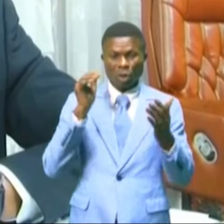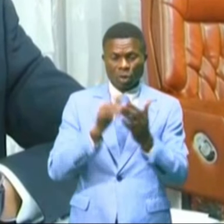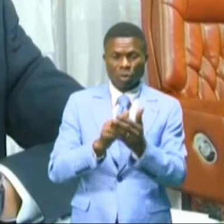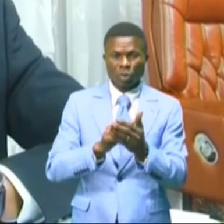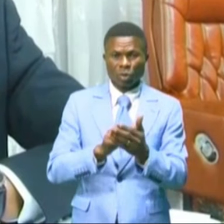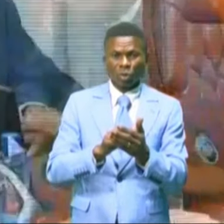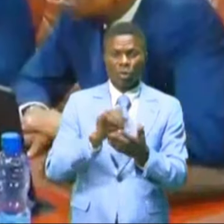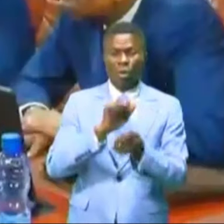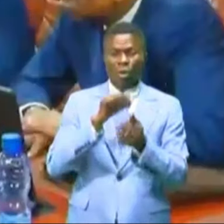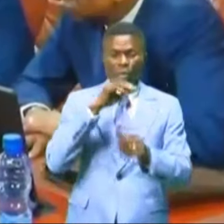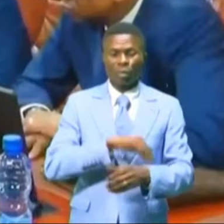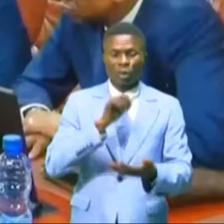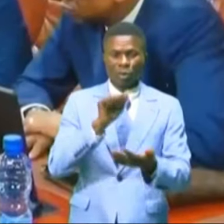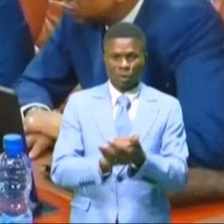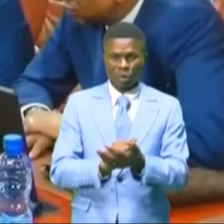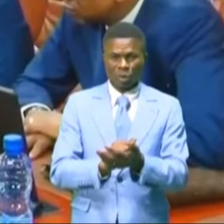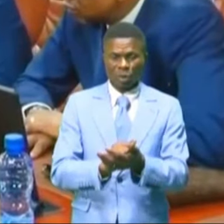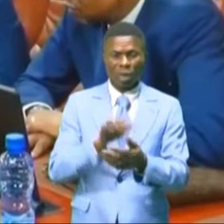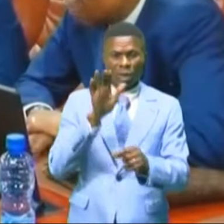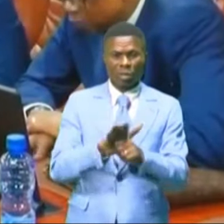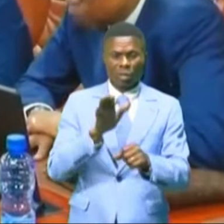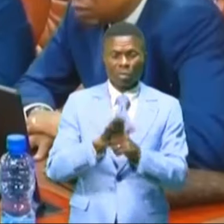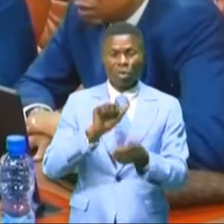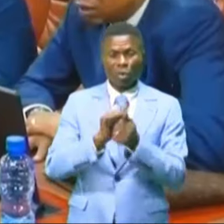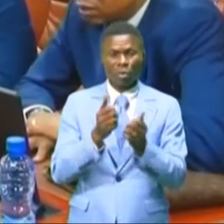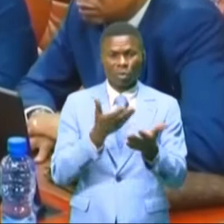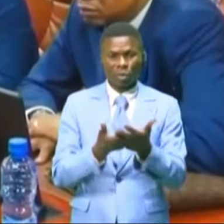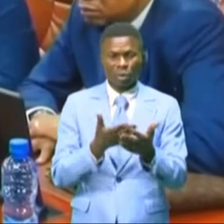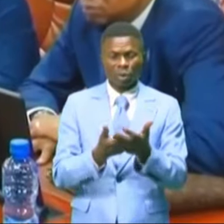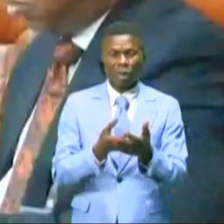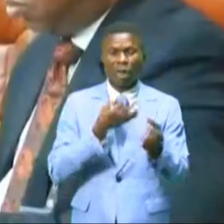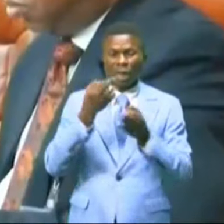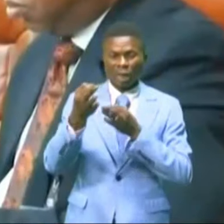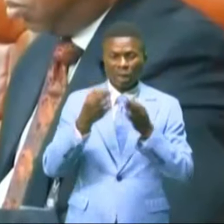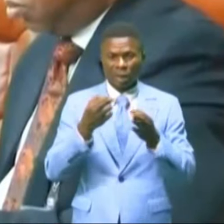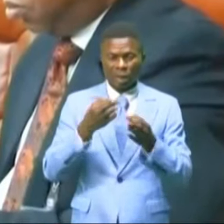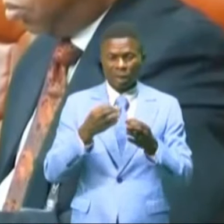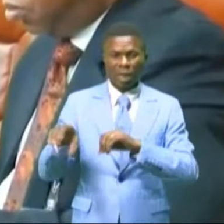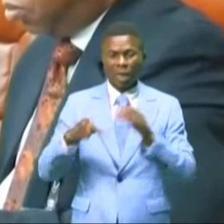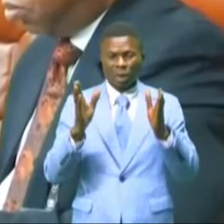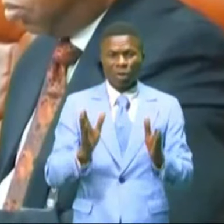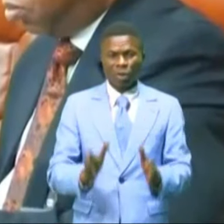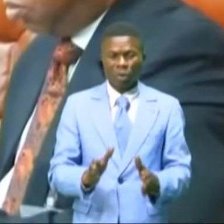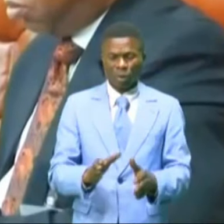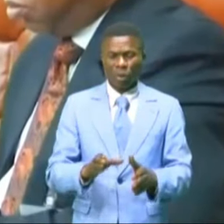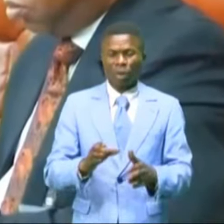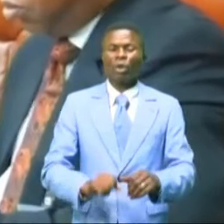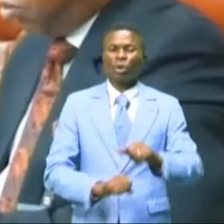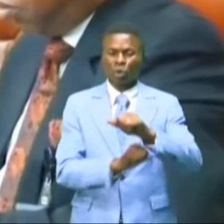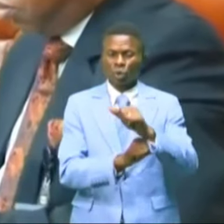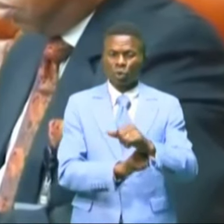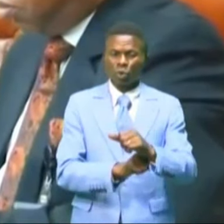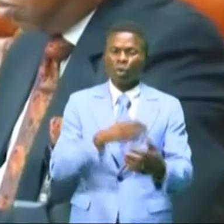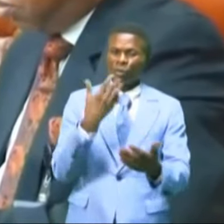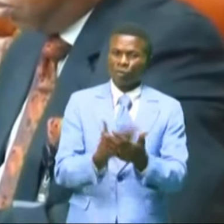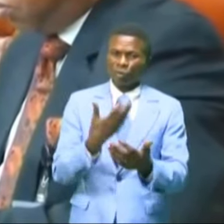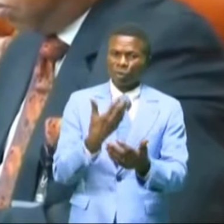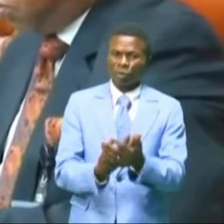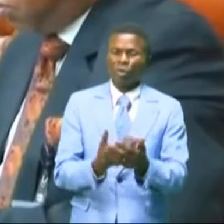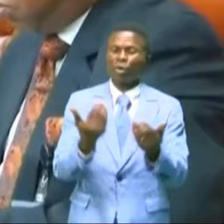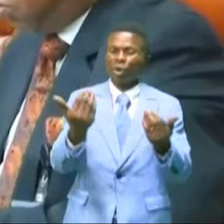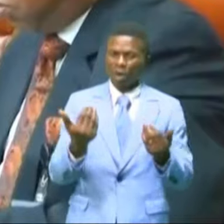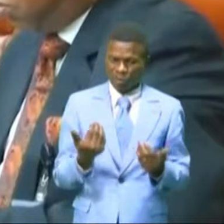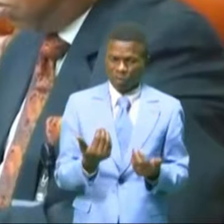noble mission et de ses multiples défis, il a précisé que ces animateurs doivent être accompagnés sans réserve dans leur